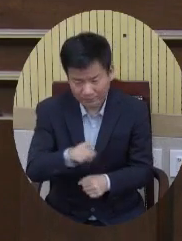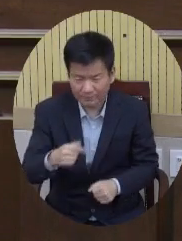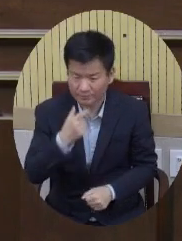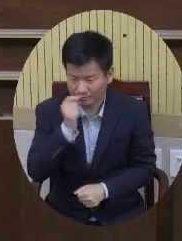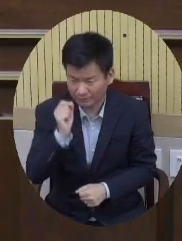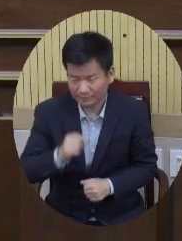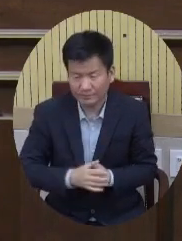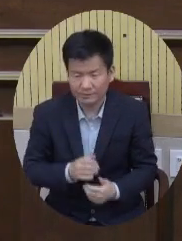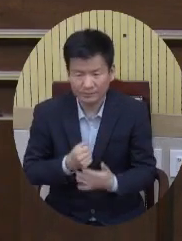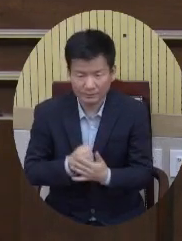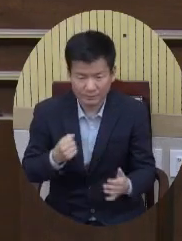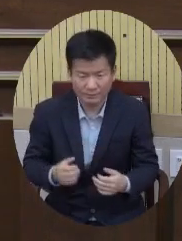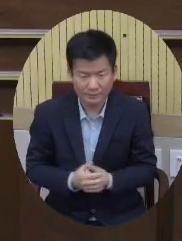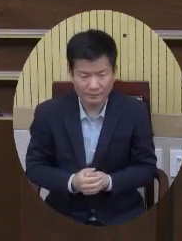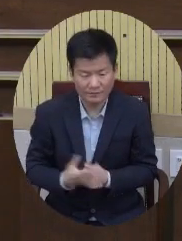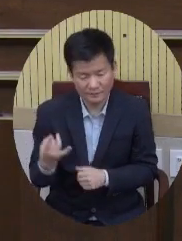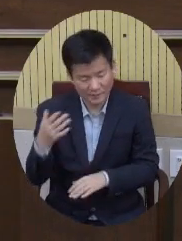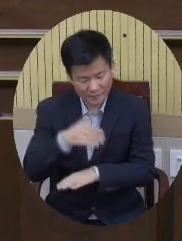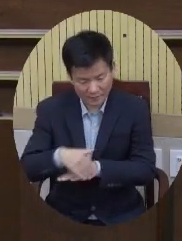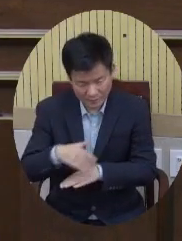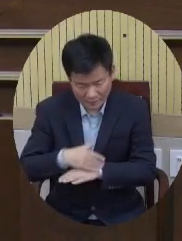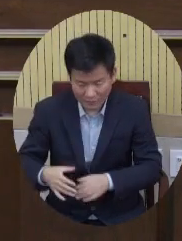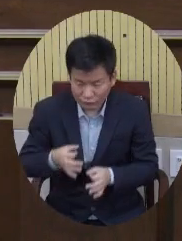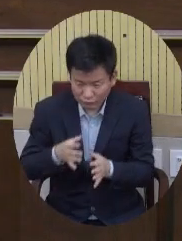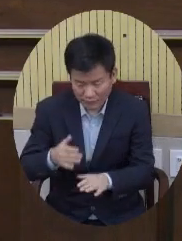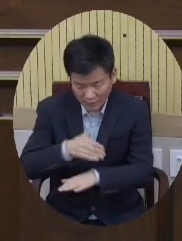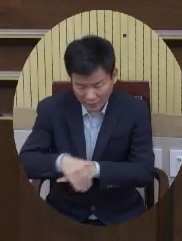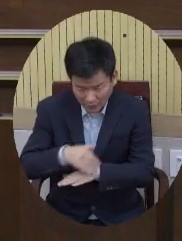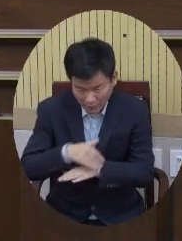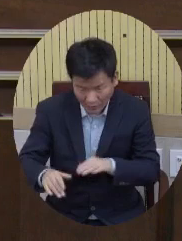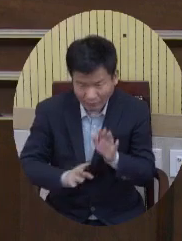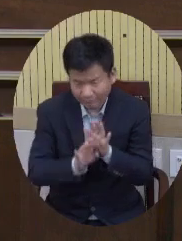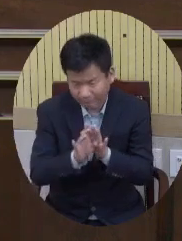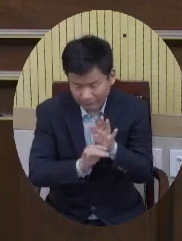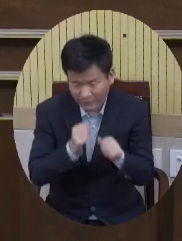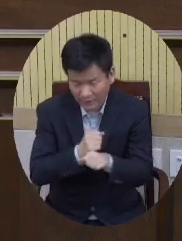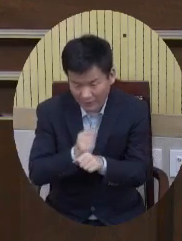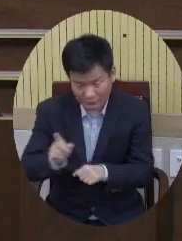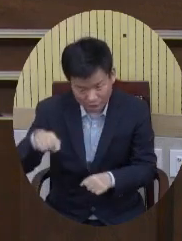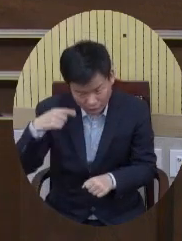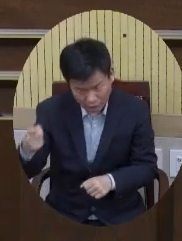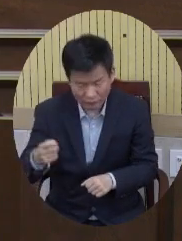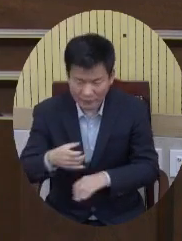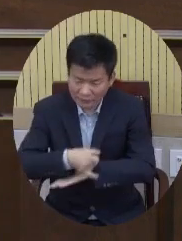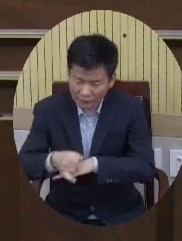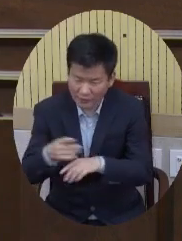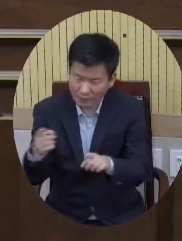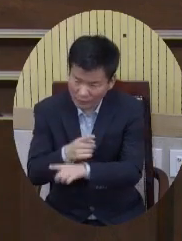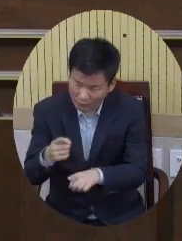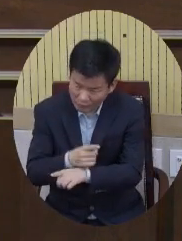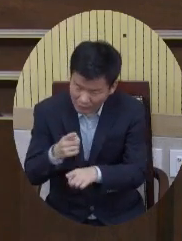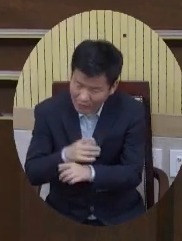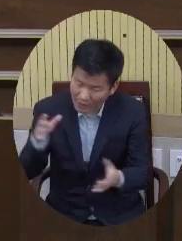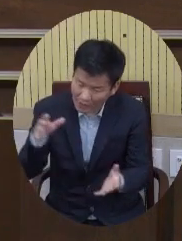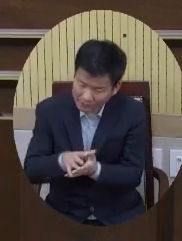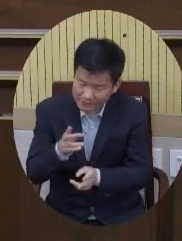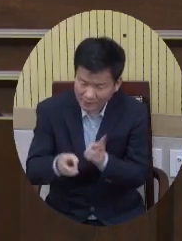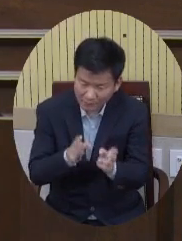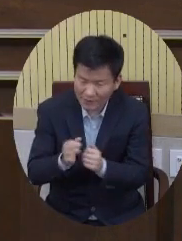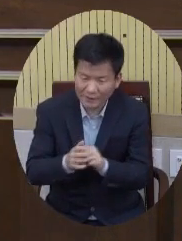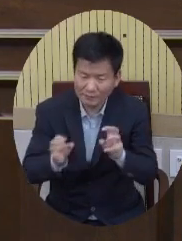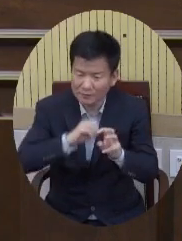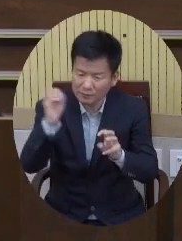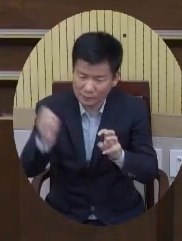그래서 최초 투자심사 결과로 공모를 한 후에 설계 변경을 통해 총사업비에